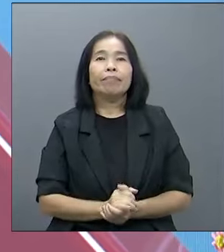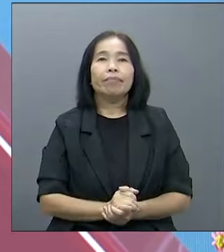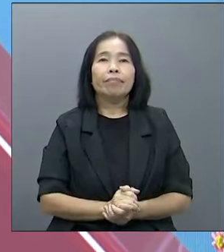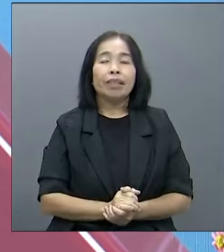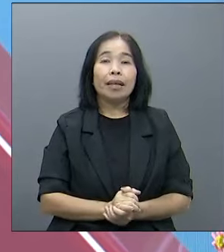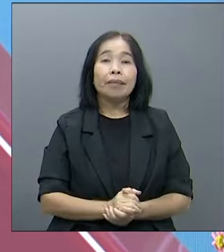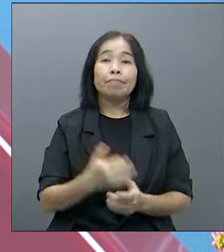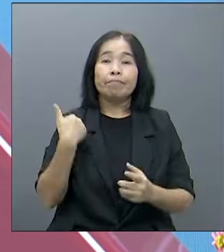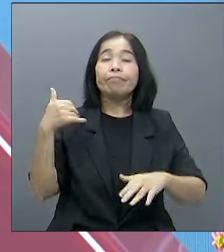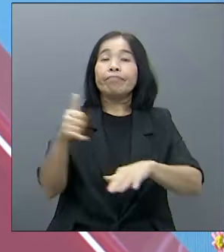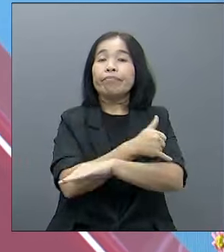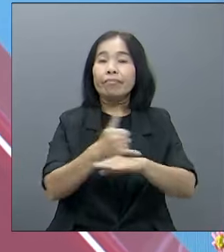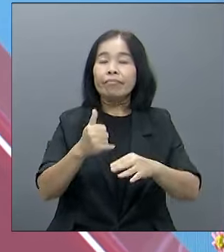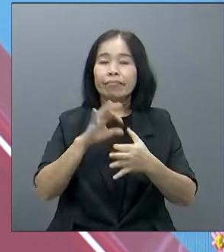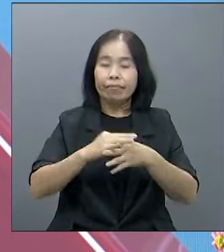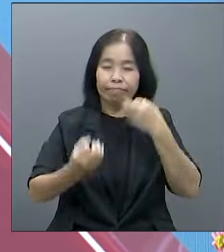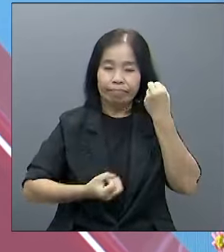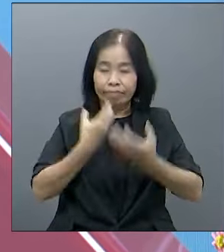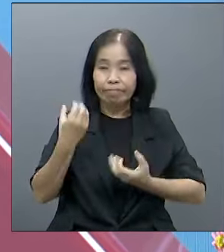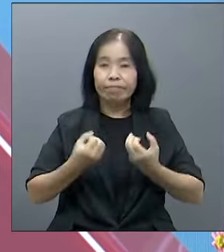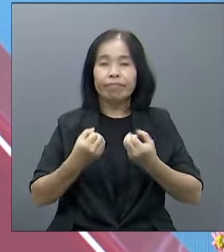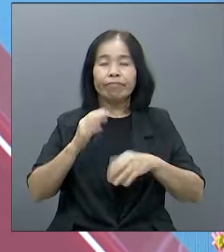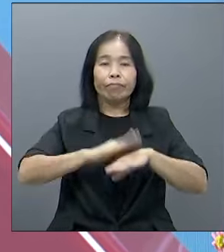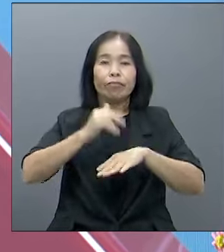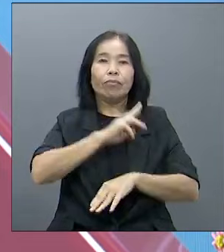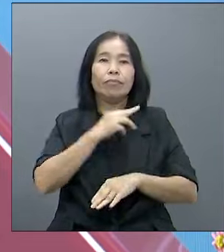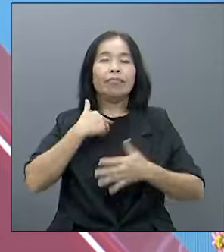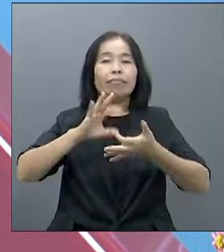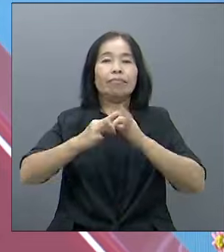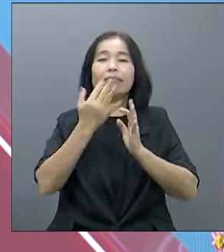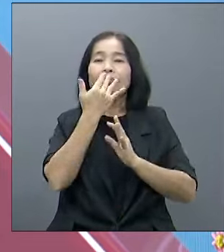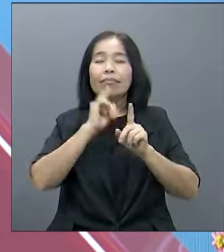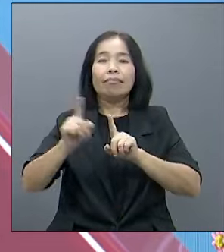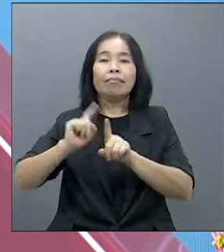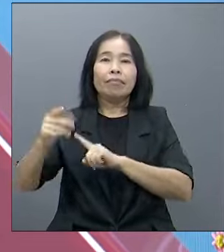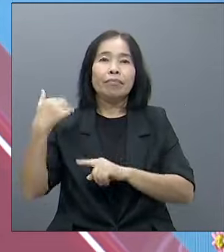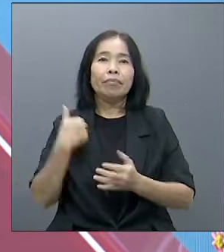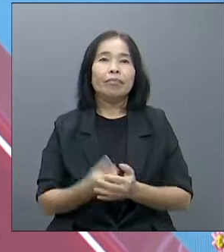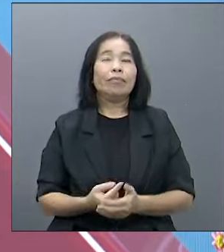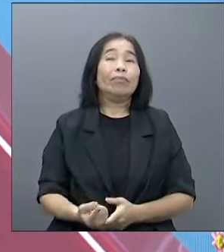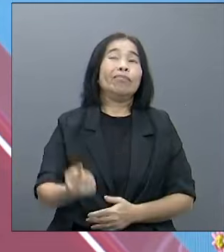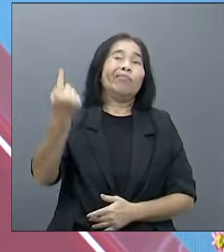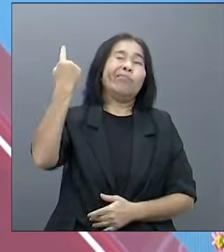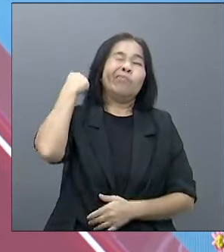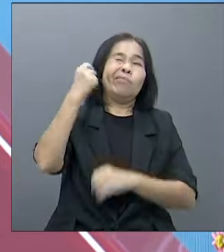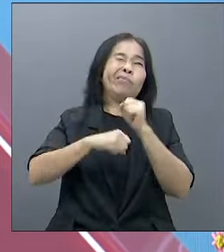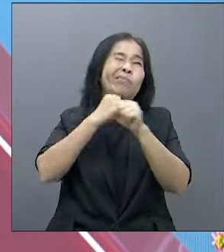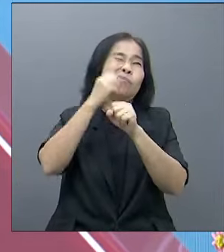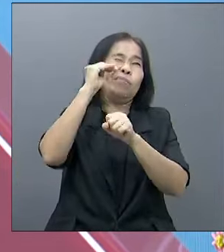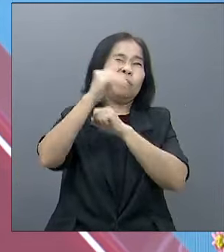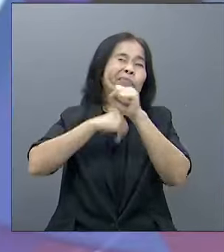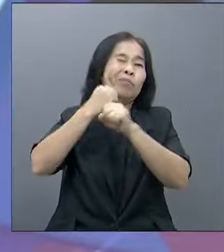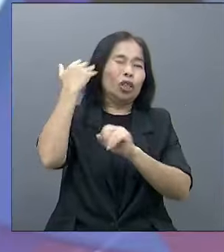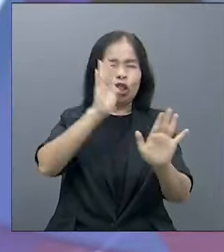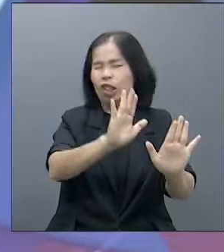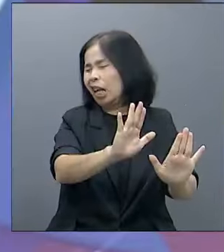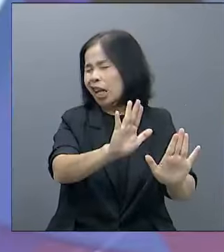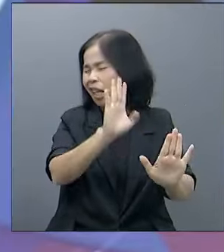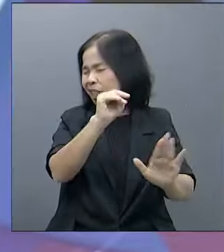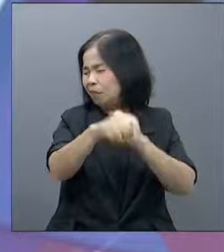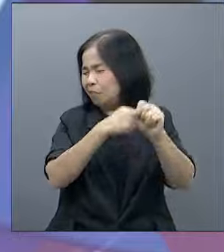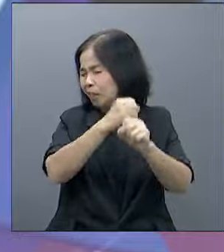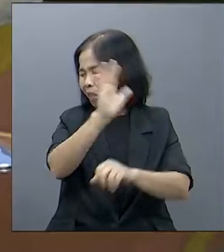ารถแสดงทักษะแล้วก็ความสามารถของตัวเองกีฬาสีรีวิวย้อนกลับไปเมื่อประมาณสัก40ปีที่แล้วกันหน่อย เดี๋ยวไม่ถึง ยังไม่